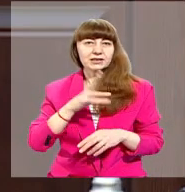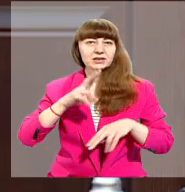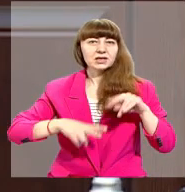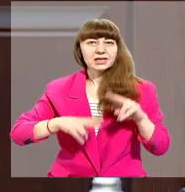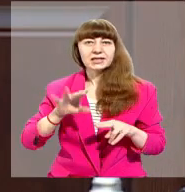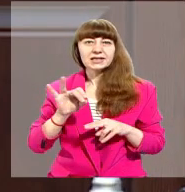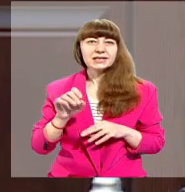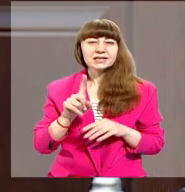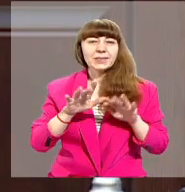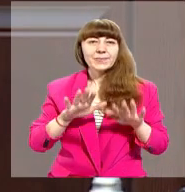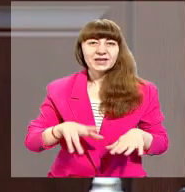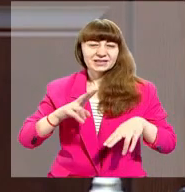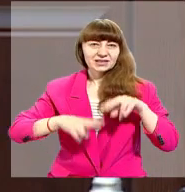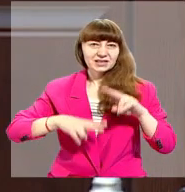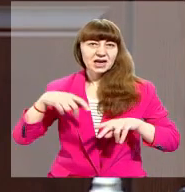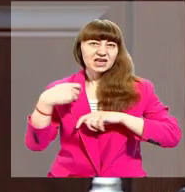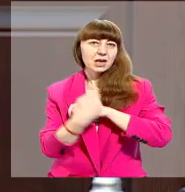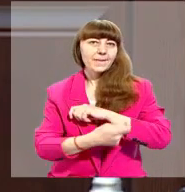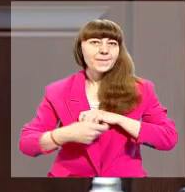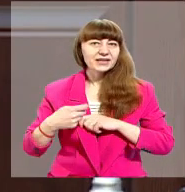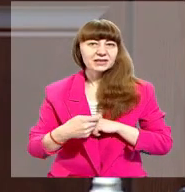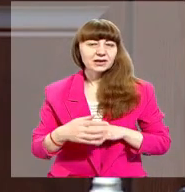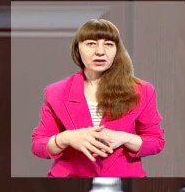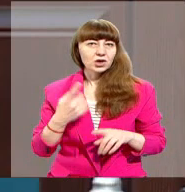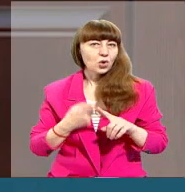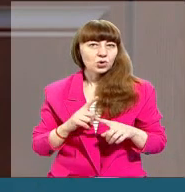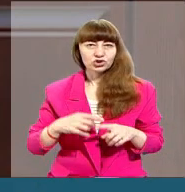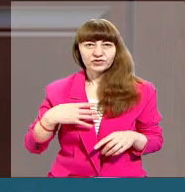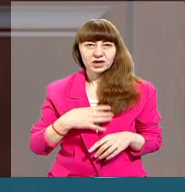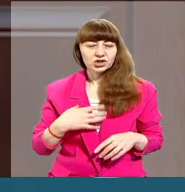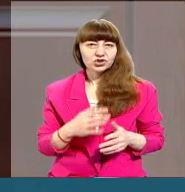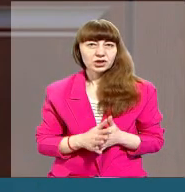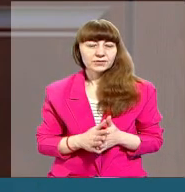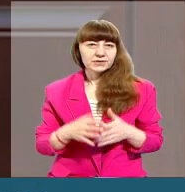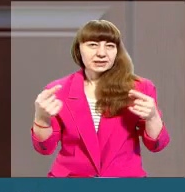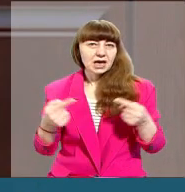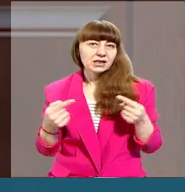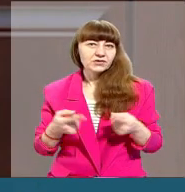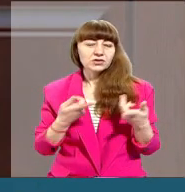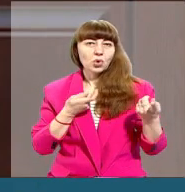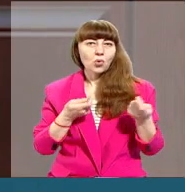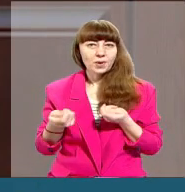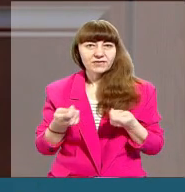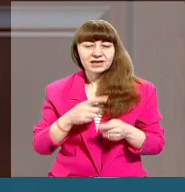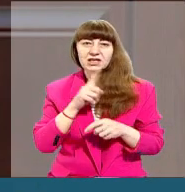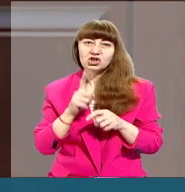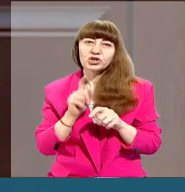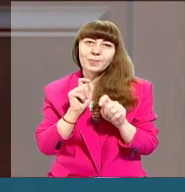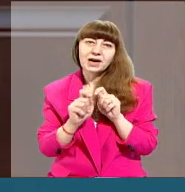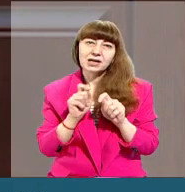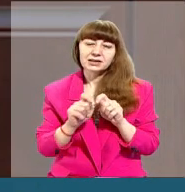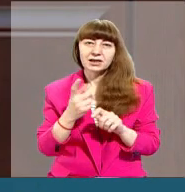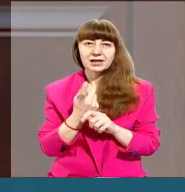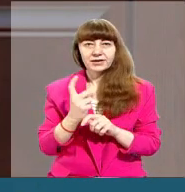из местных строительных материалов. Это очень важно. И соответствующие управления должны проконтролировать